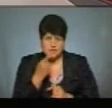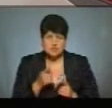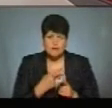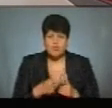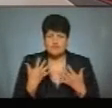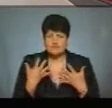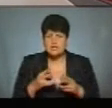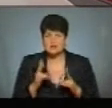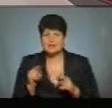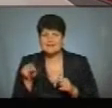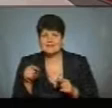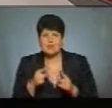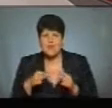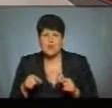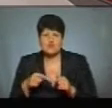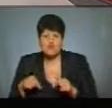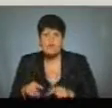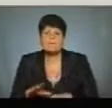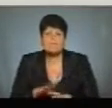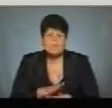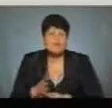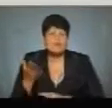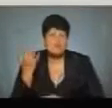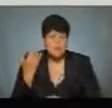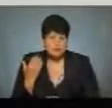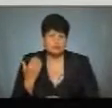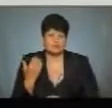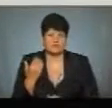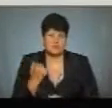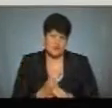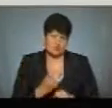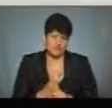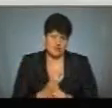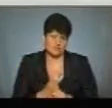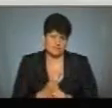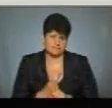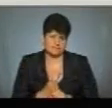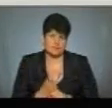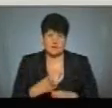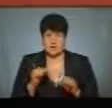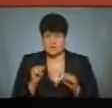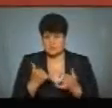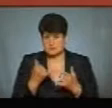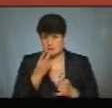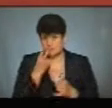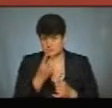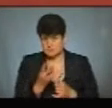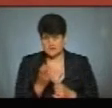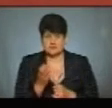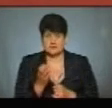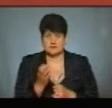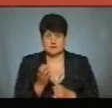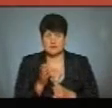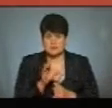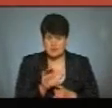ті, хто вже на тих округах був, брав і працював. Ми можемо зараз глянути